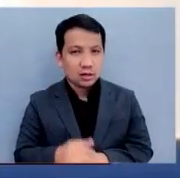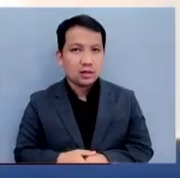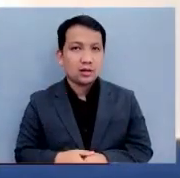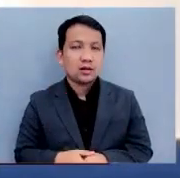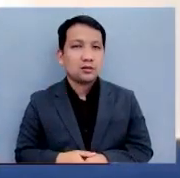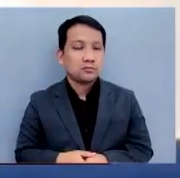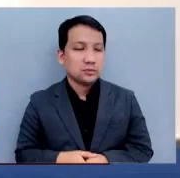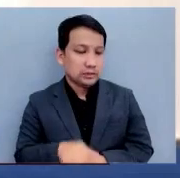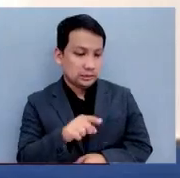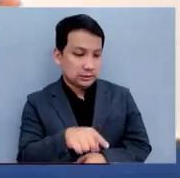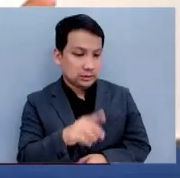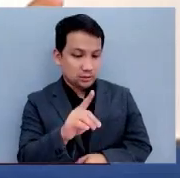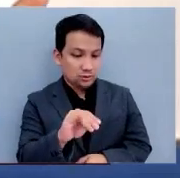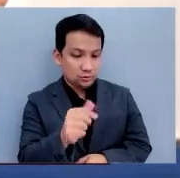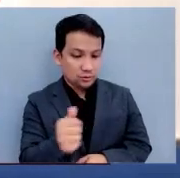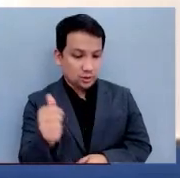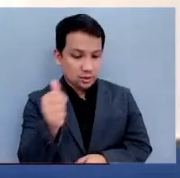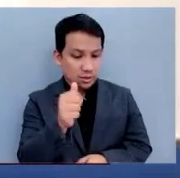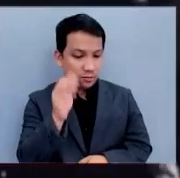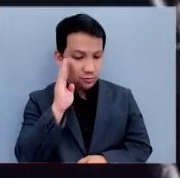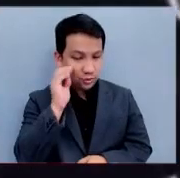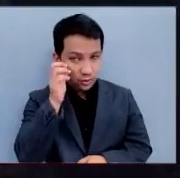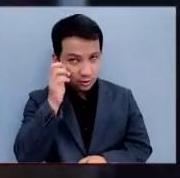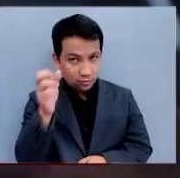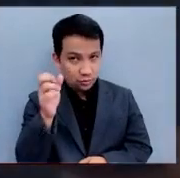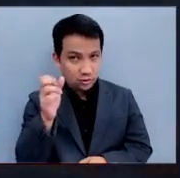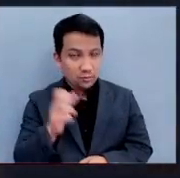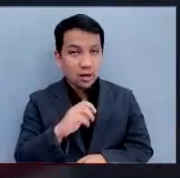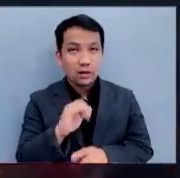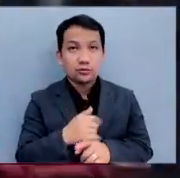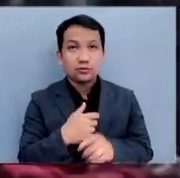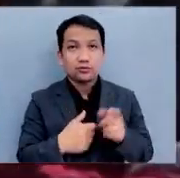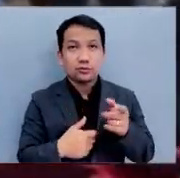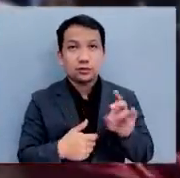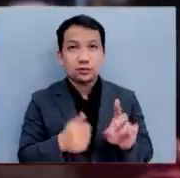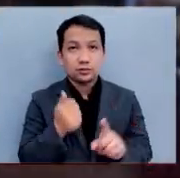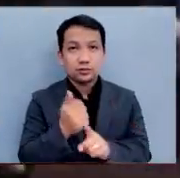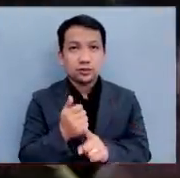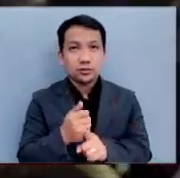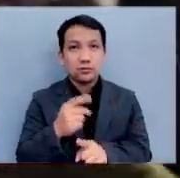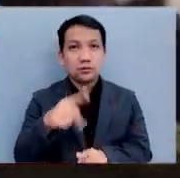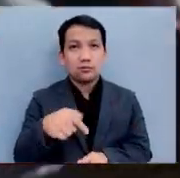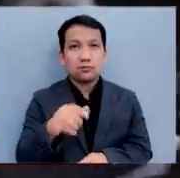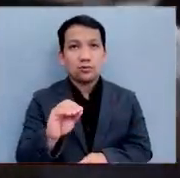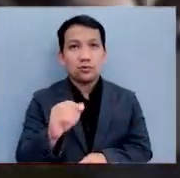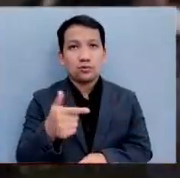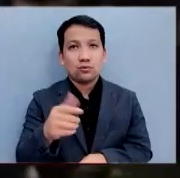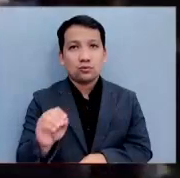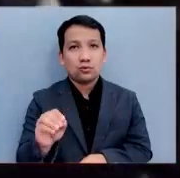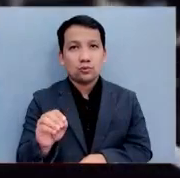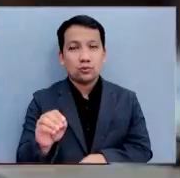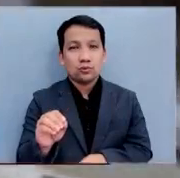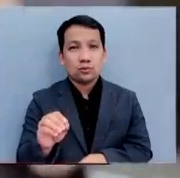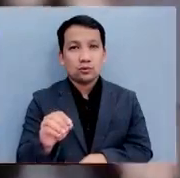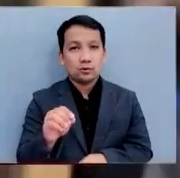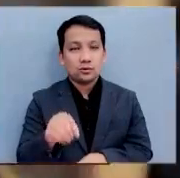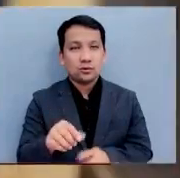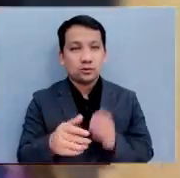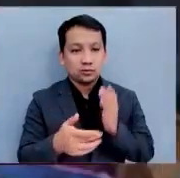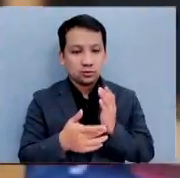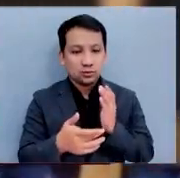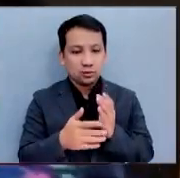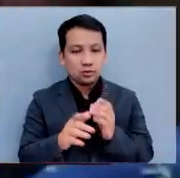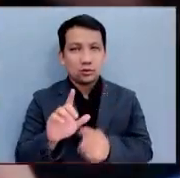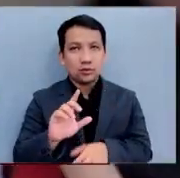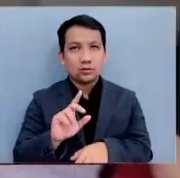Pinuna ni Justice Secretary Boying Rimulya ang June 27 raid sa Pogo Company na Sinchuang Network Technologies sa Las